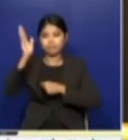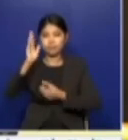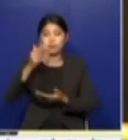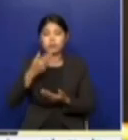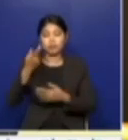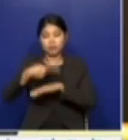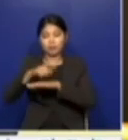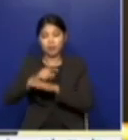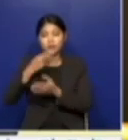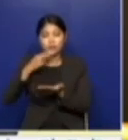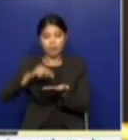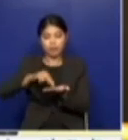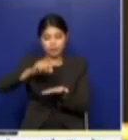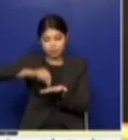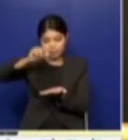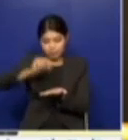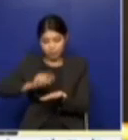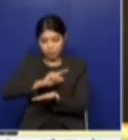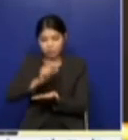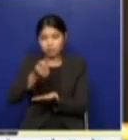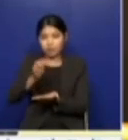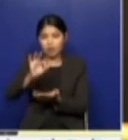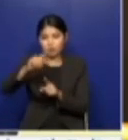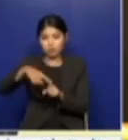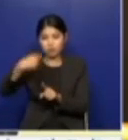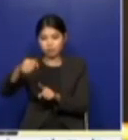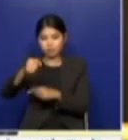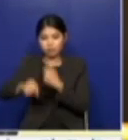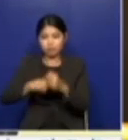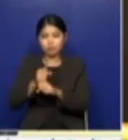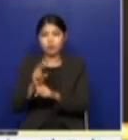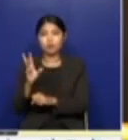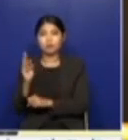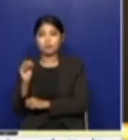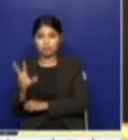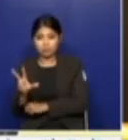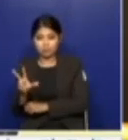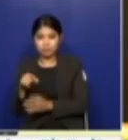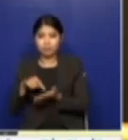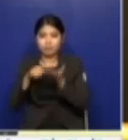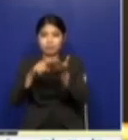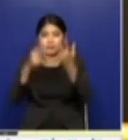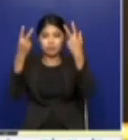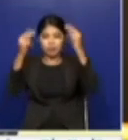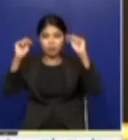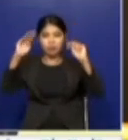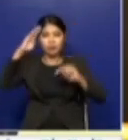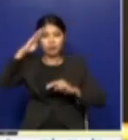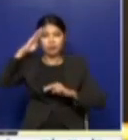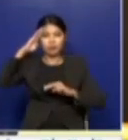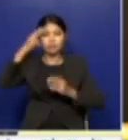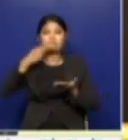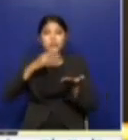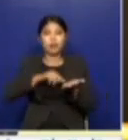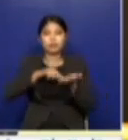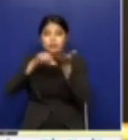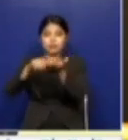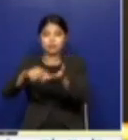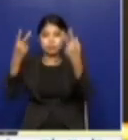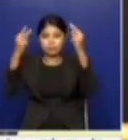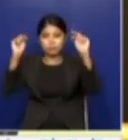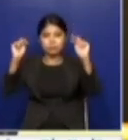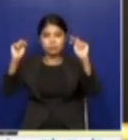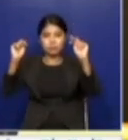ที่19ตุลาคม63กราบเรียนนายกรัฐมนตรีส่งผลการปรึกษาห